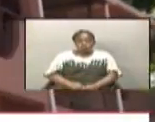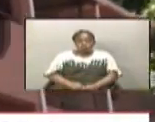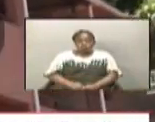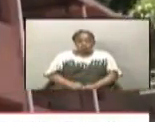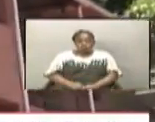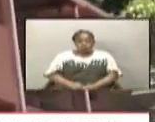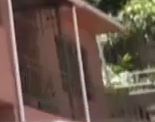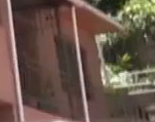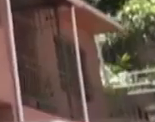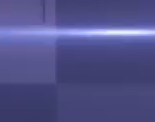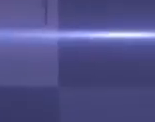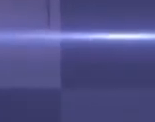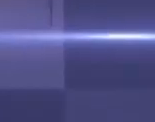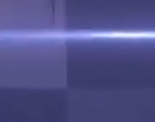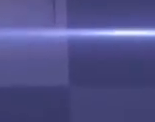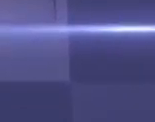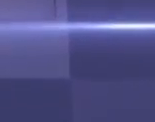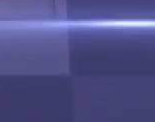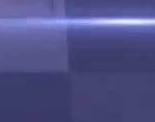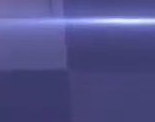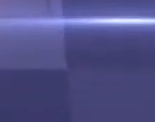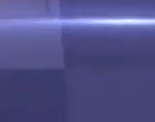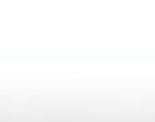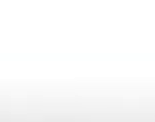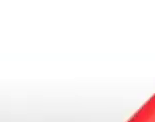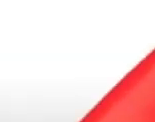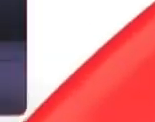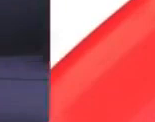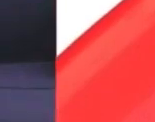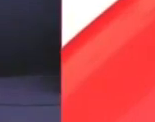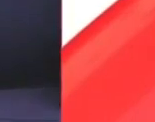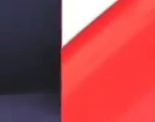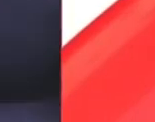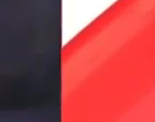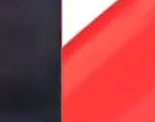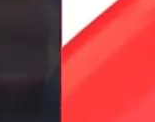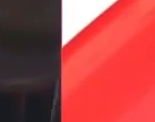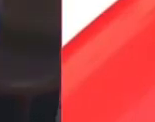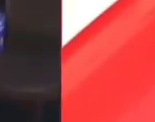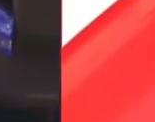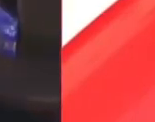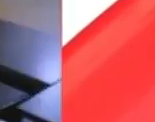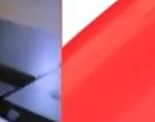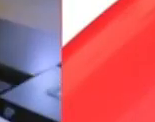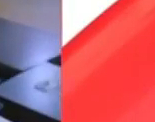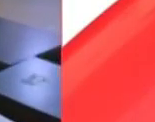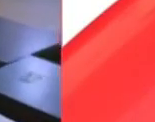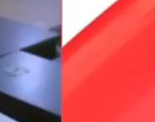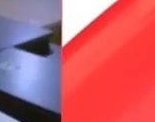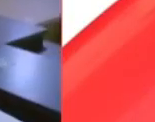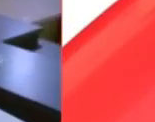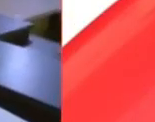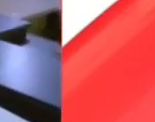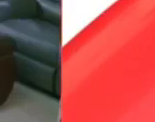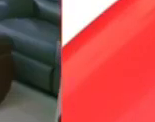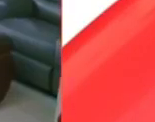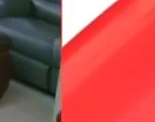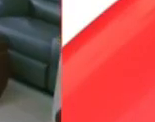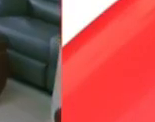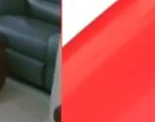ino Akadde TV nabino ngataliko mpofu tuine ebikozesebwa ebyomulembe ebyenjawulo